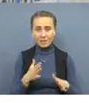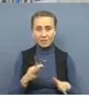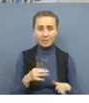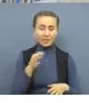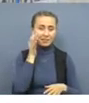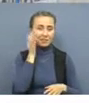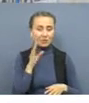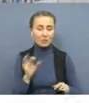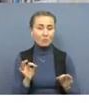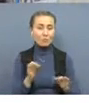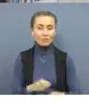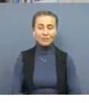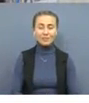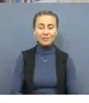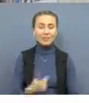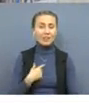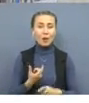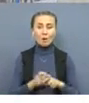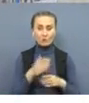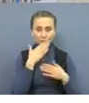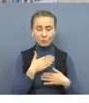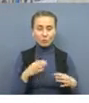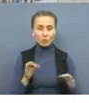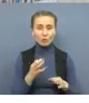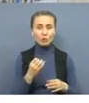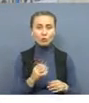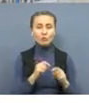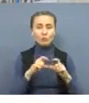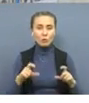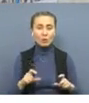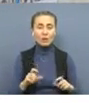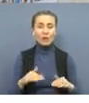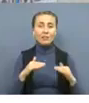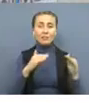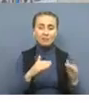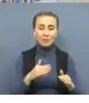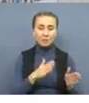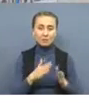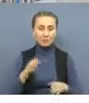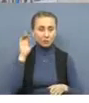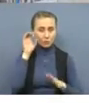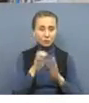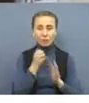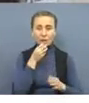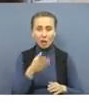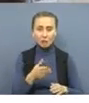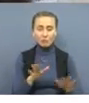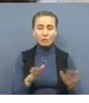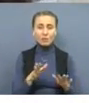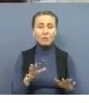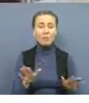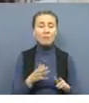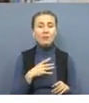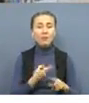музыкой. Я очень люблю музыку. Еще со школьной скамьи постоянно слушала хорошие песни, напевала их. Теперь на